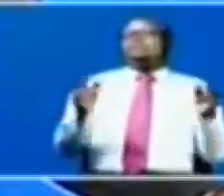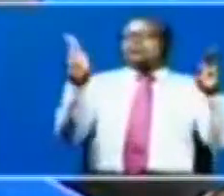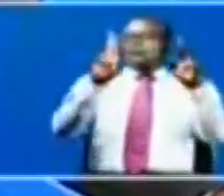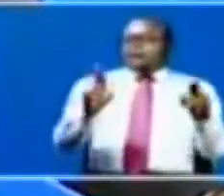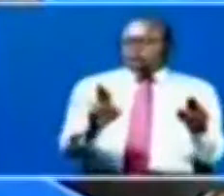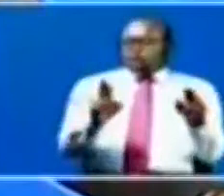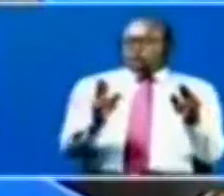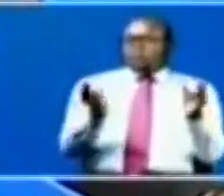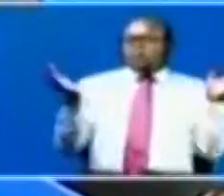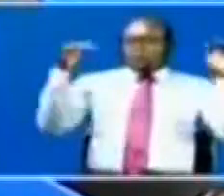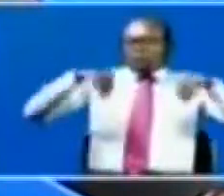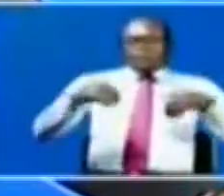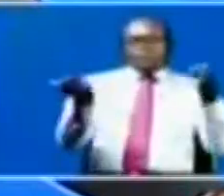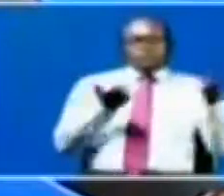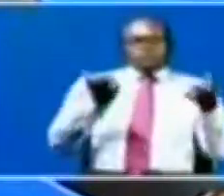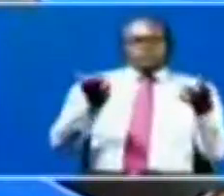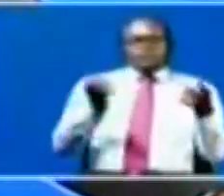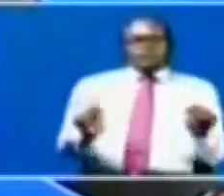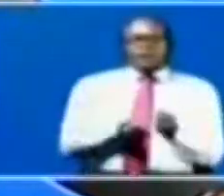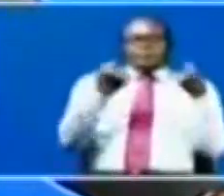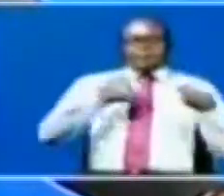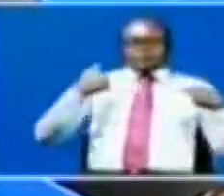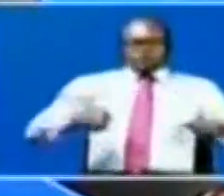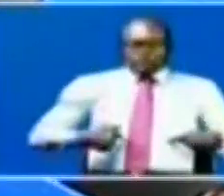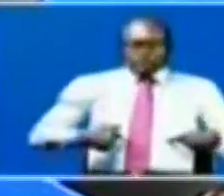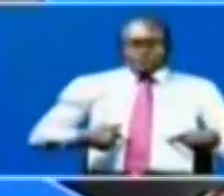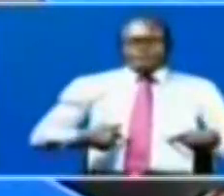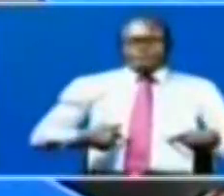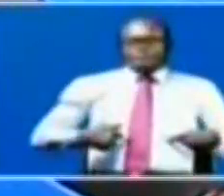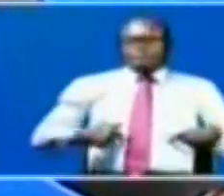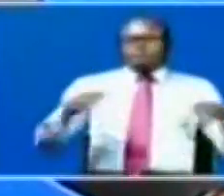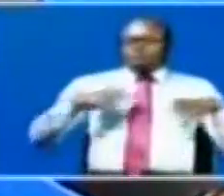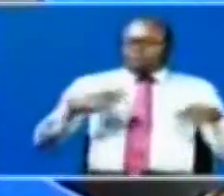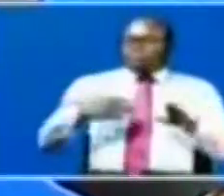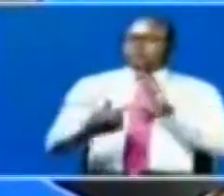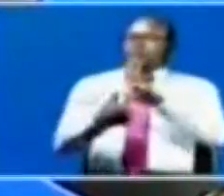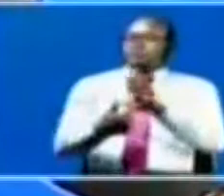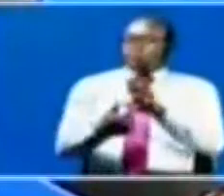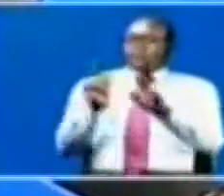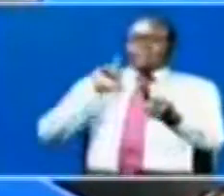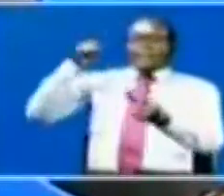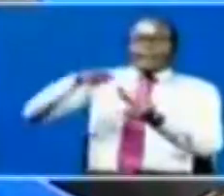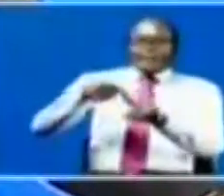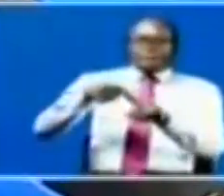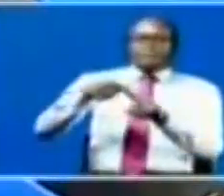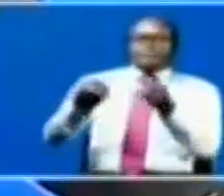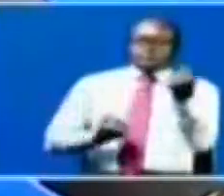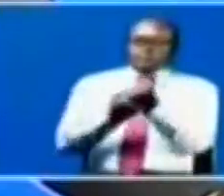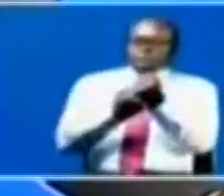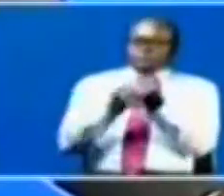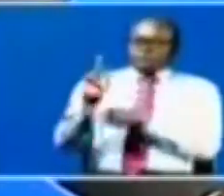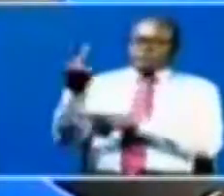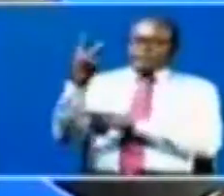kibiashara linaloendelea nchini Uchina, ambako wawekezaji wameanza kuonyesha ile nia ya kuwekeza hapa nchini